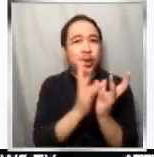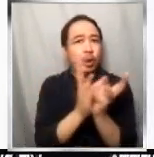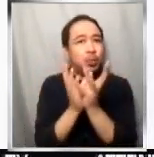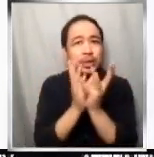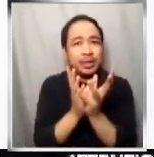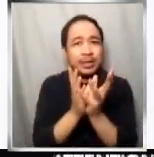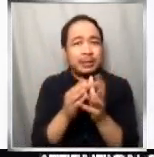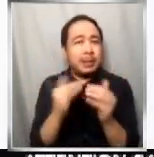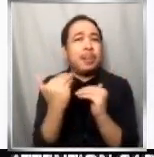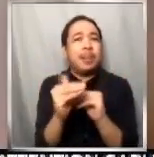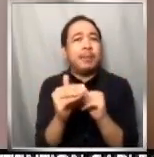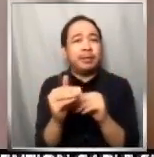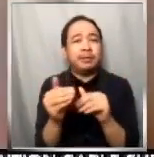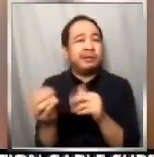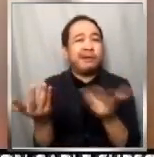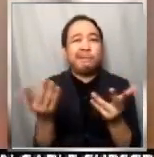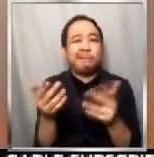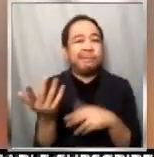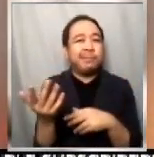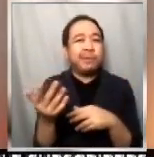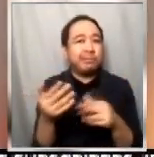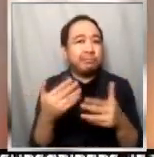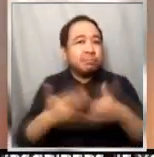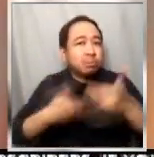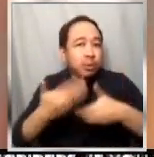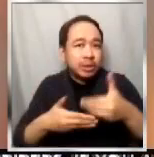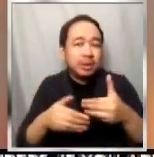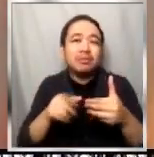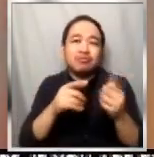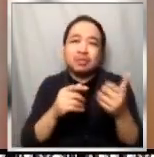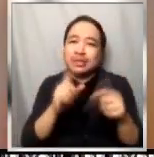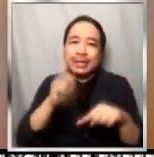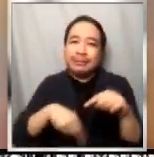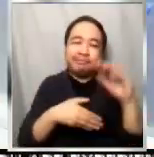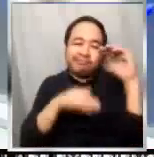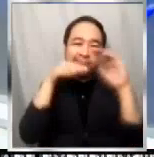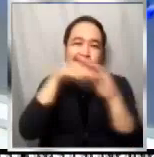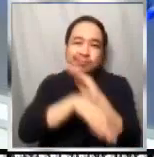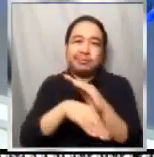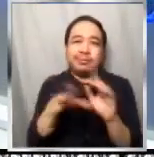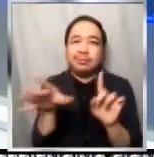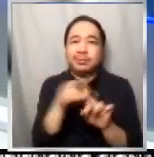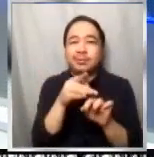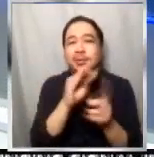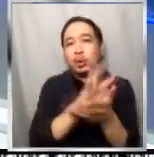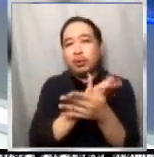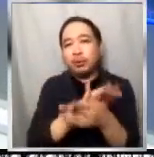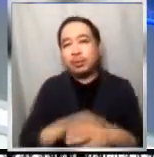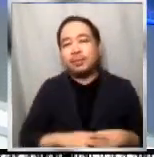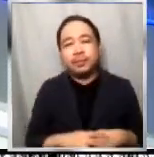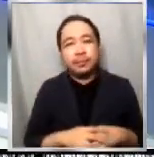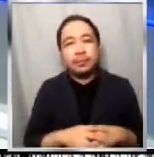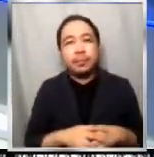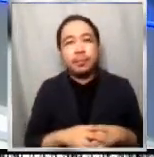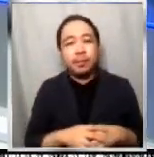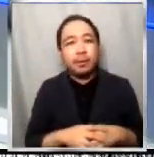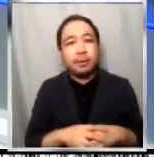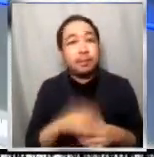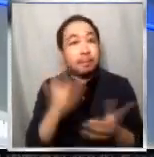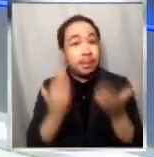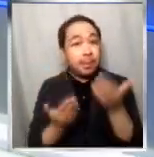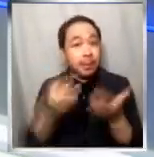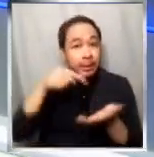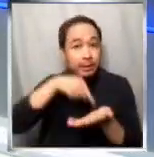bumababa ang number of cases. Joseph Morong, Nakatutok 24 Oras. Baka raw malaman na ngayong linggong ito kung